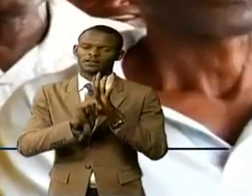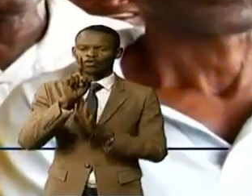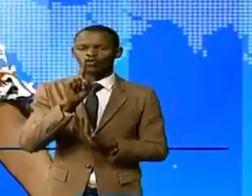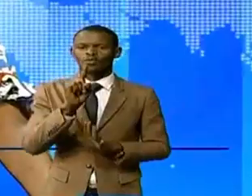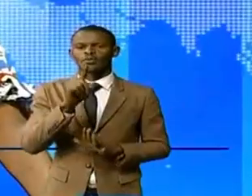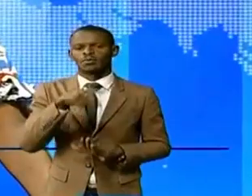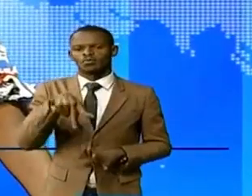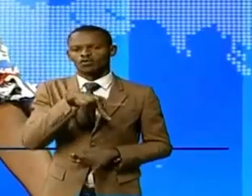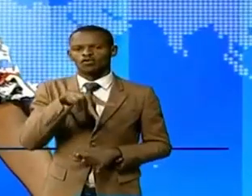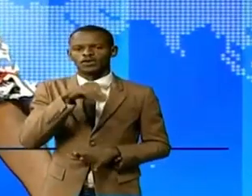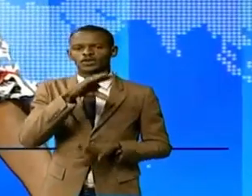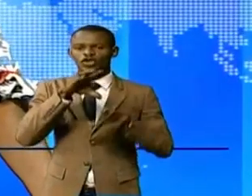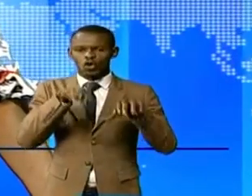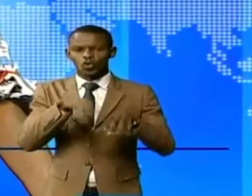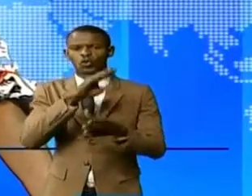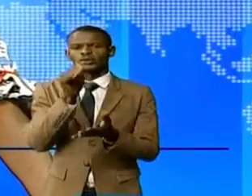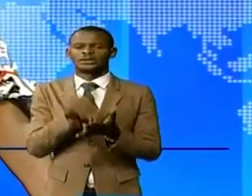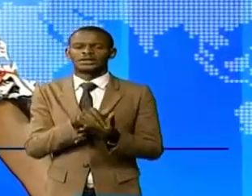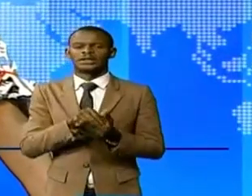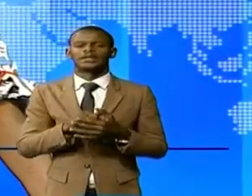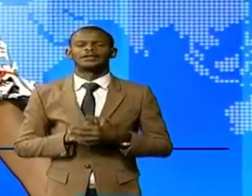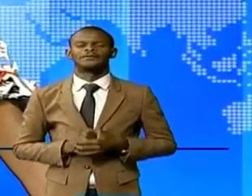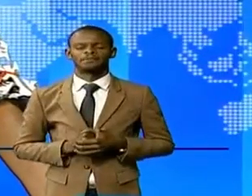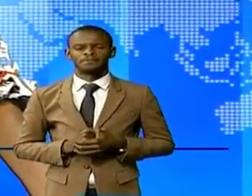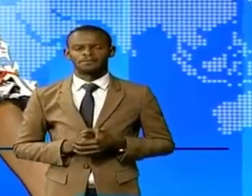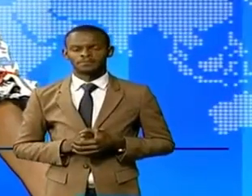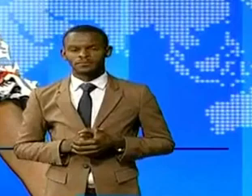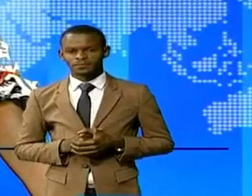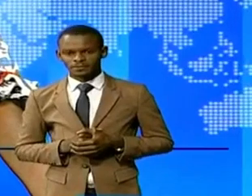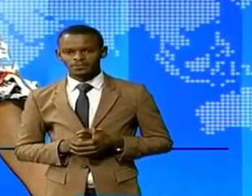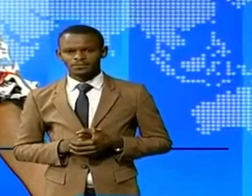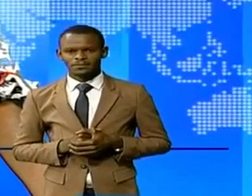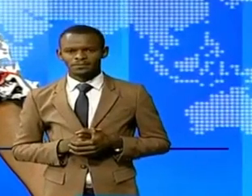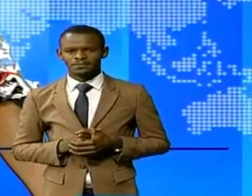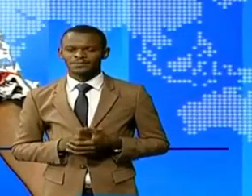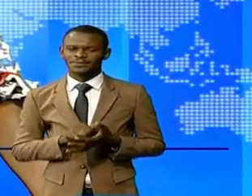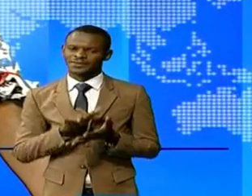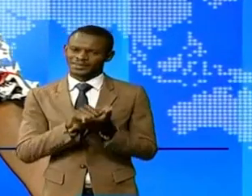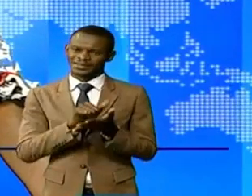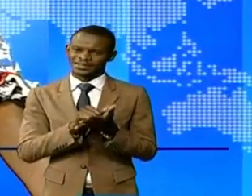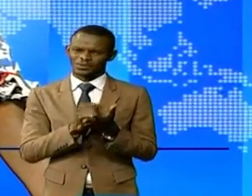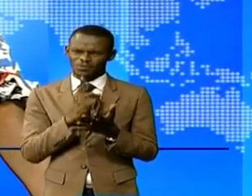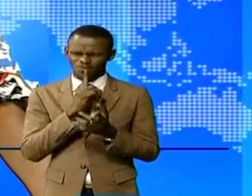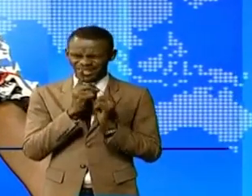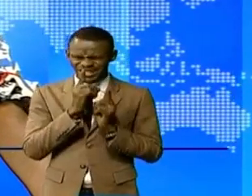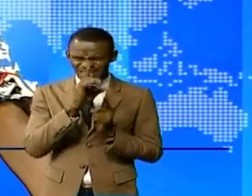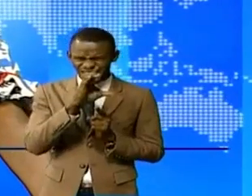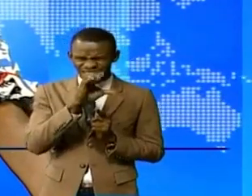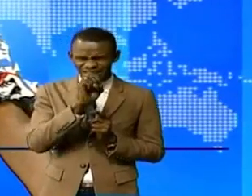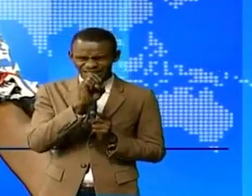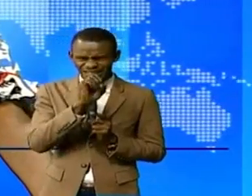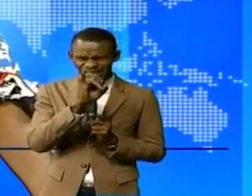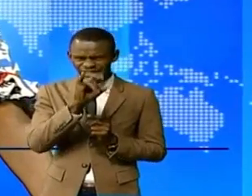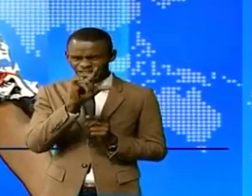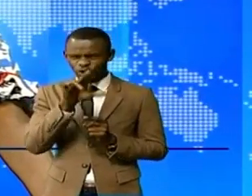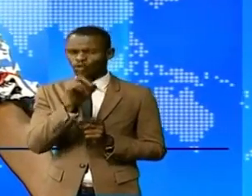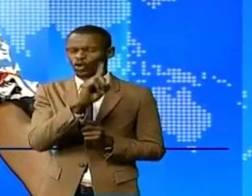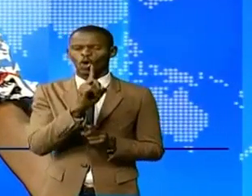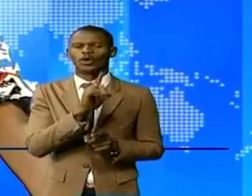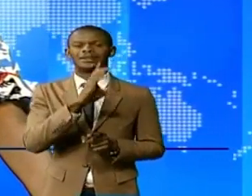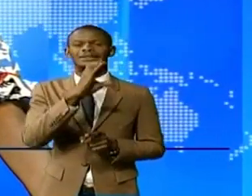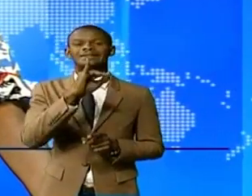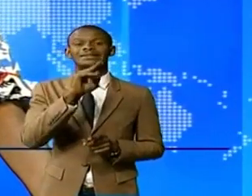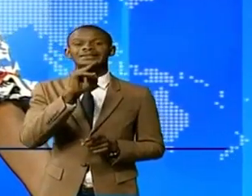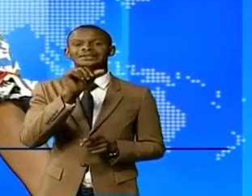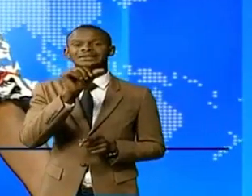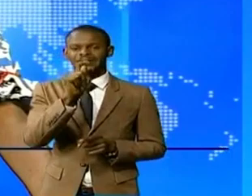central. Voilà, il s'agissait de la SINAT, Cimenterie Nationale, non, la Silou, comme nous